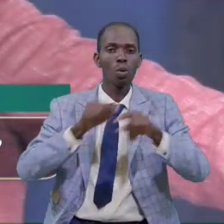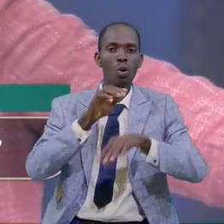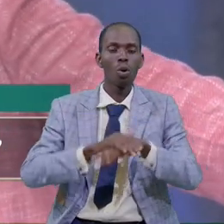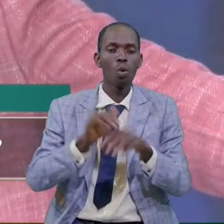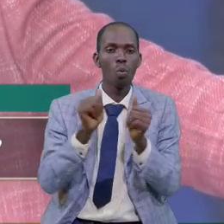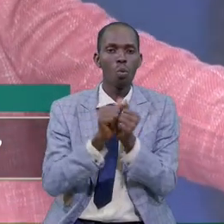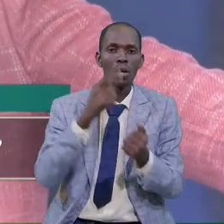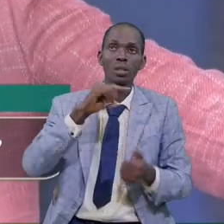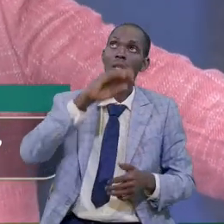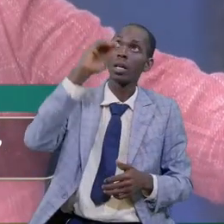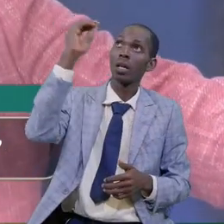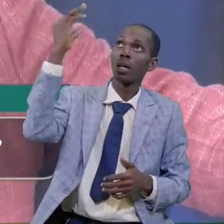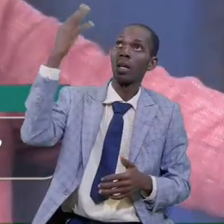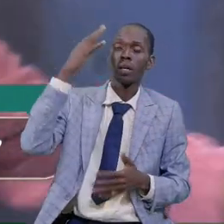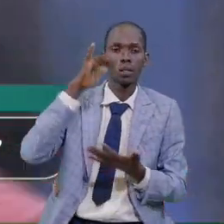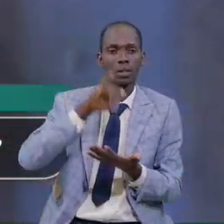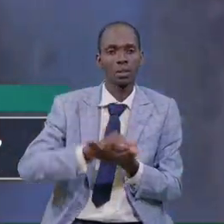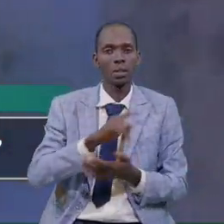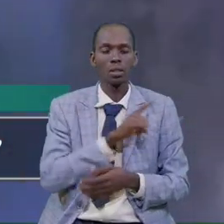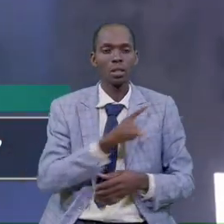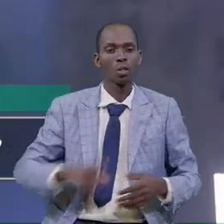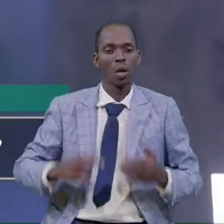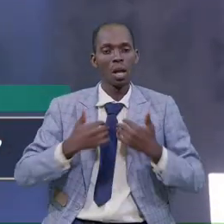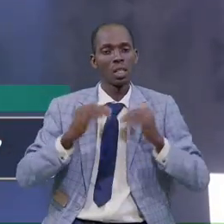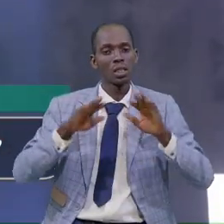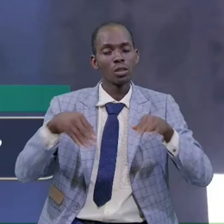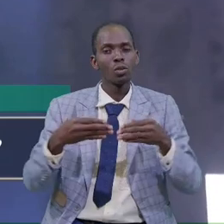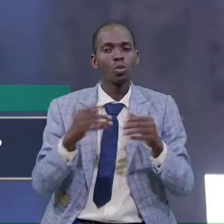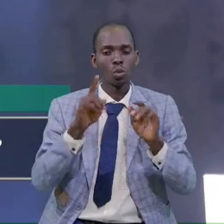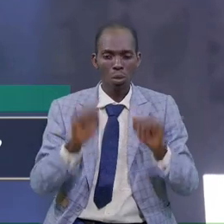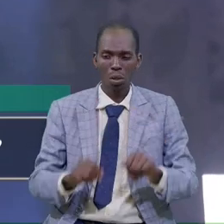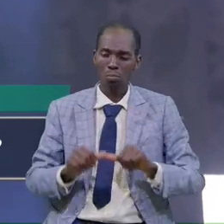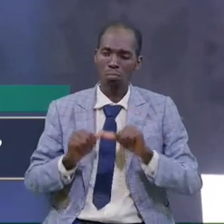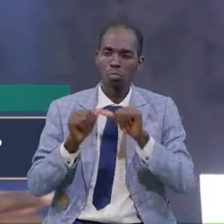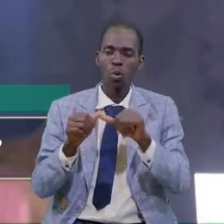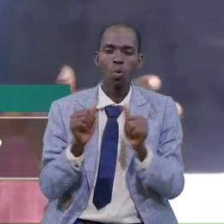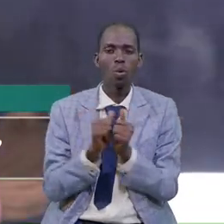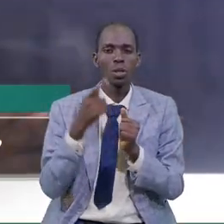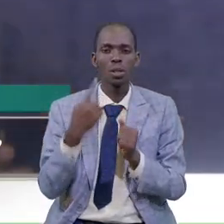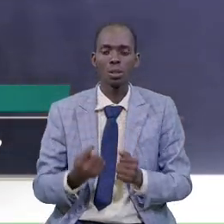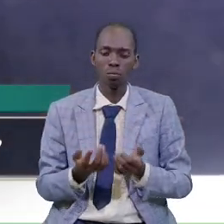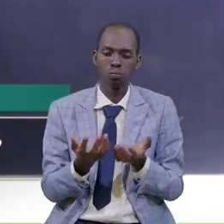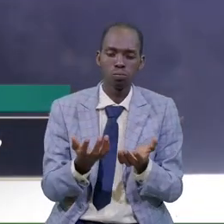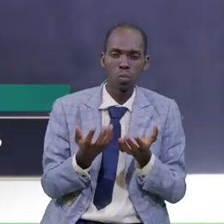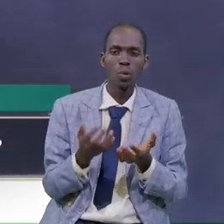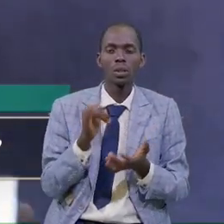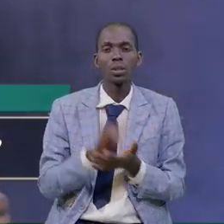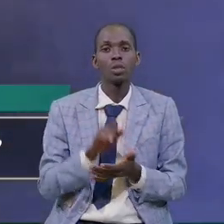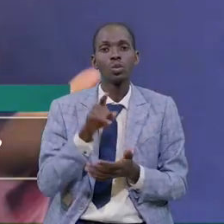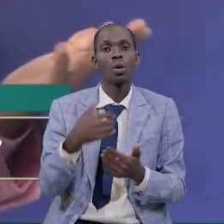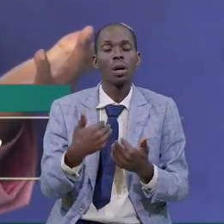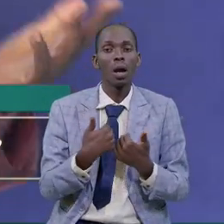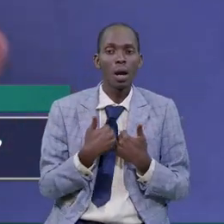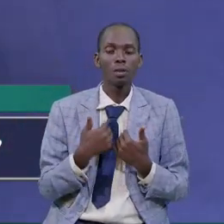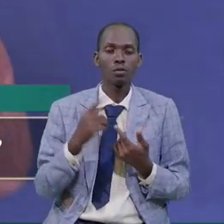grâce que le Seigneur a donnée. Vous pouvez aller de l'avant avec la passion que vous avez de changer le